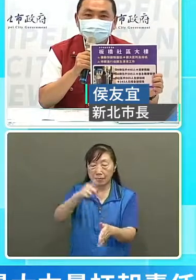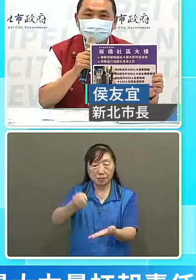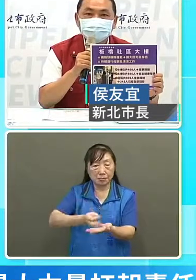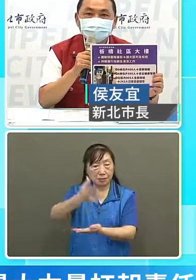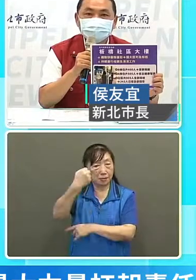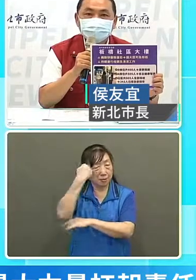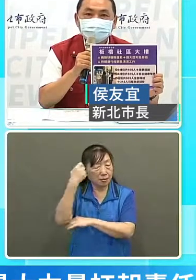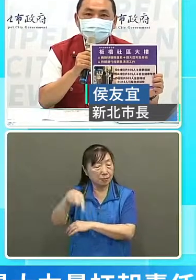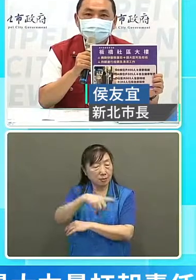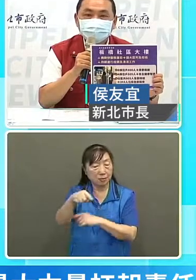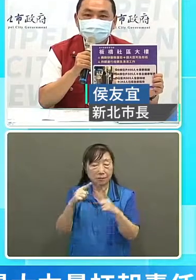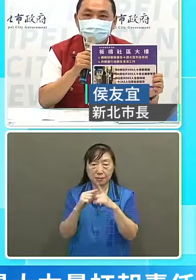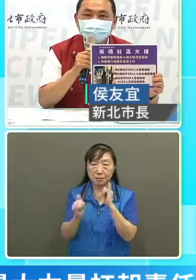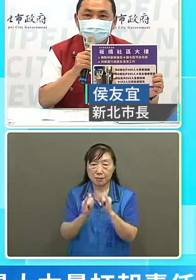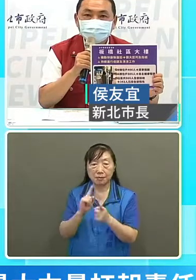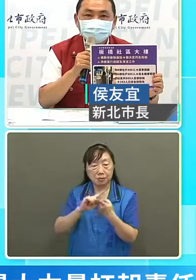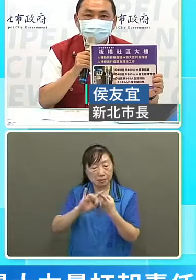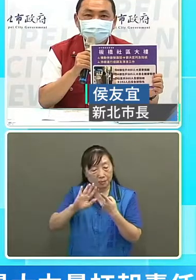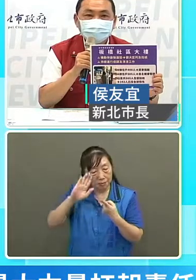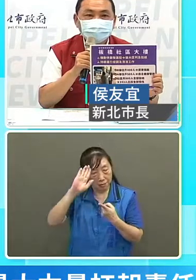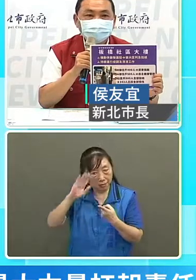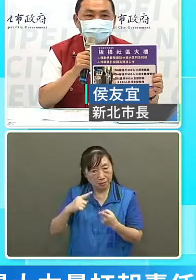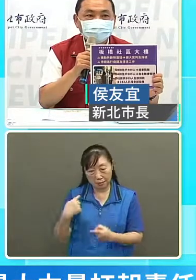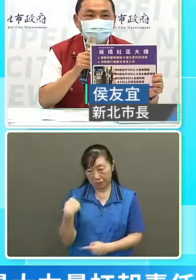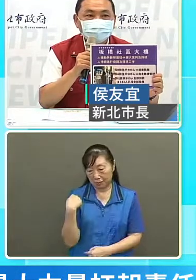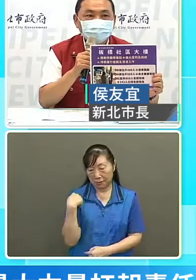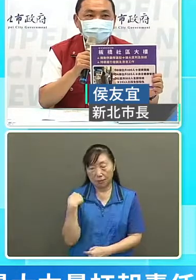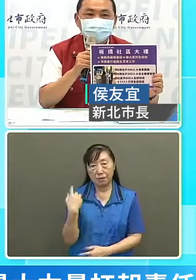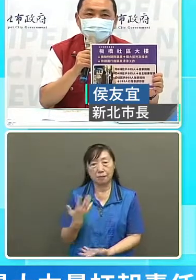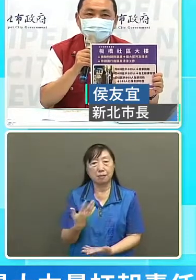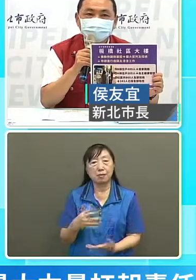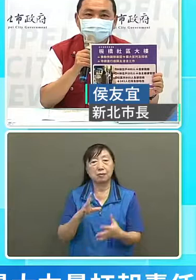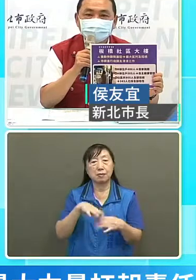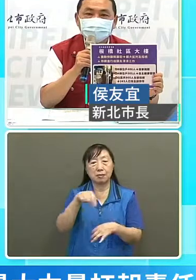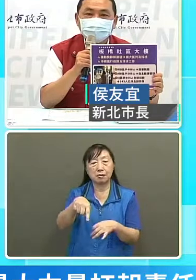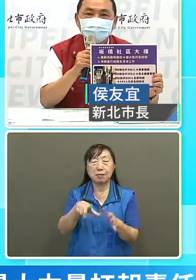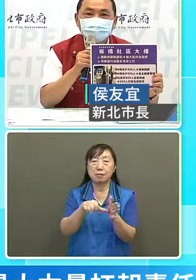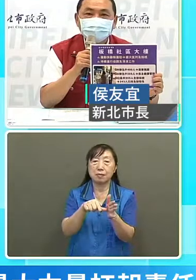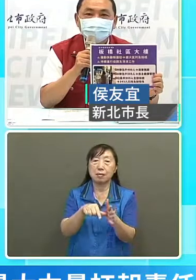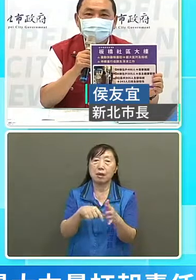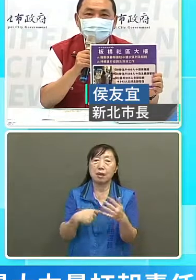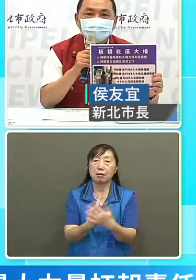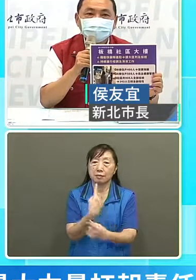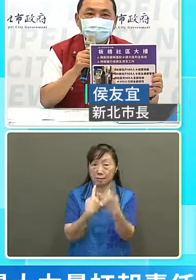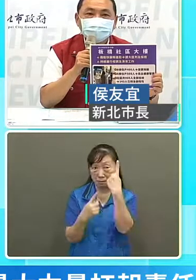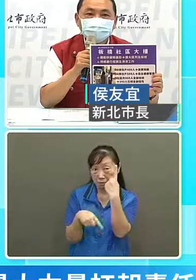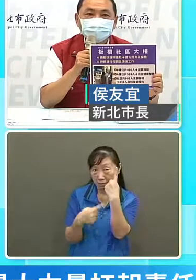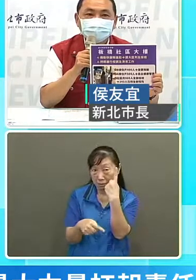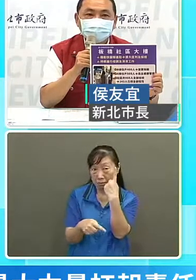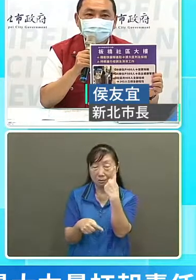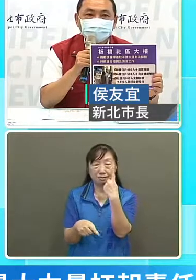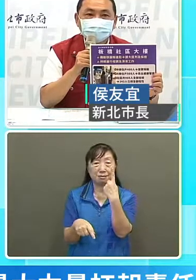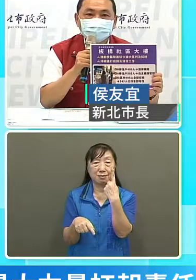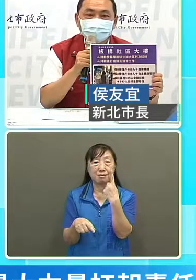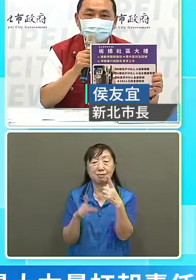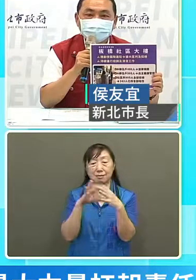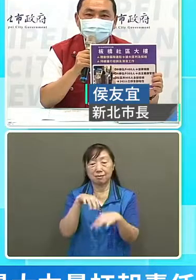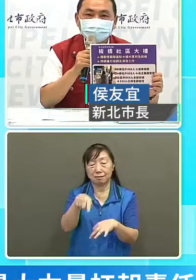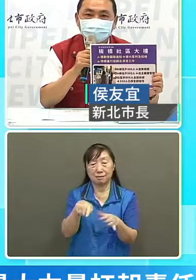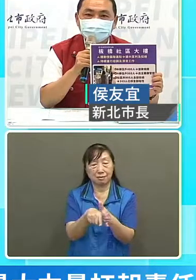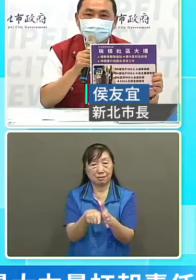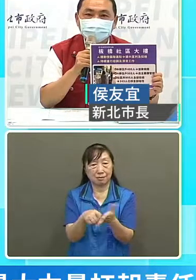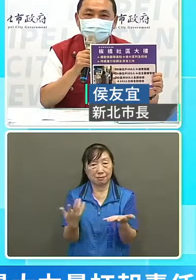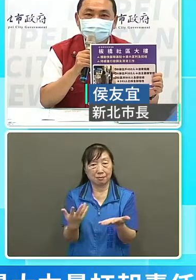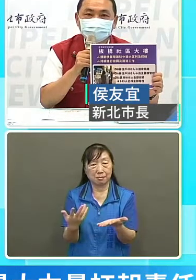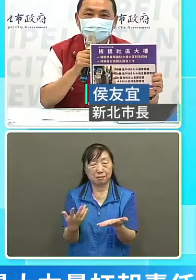一声抱歉，我们在昨天第一个时间因为只有一个个案，我们整个大楼